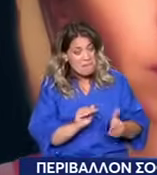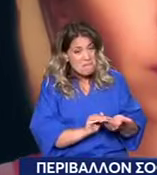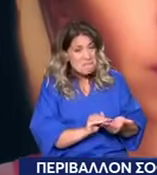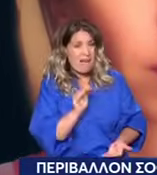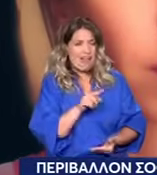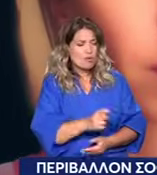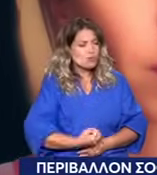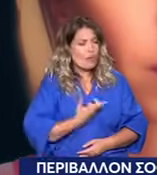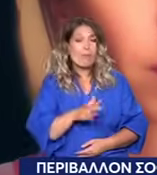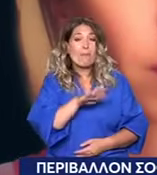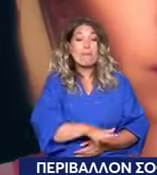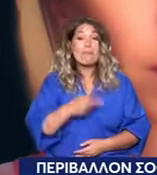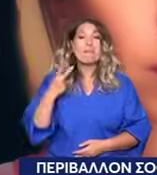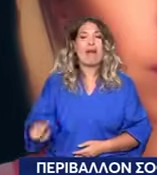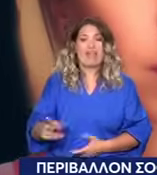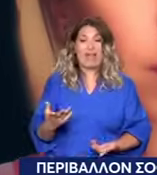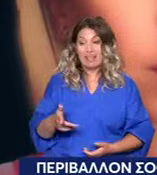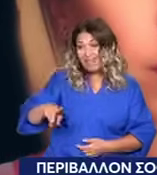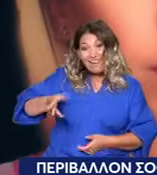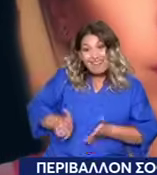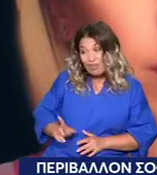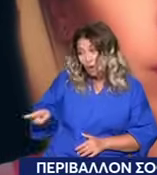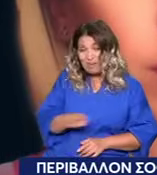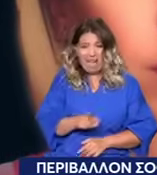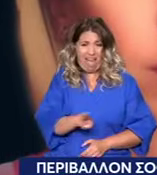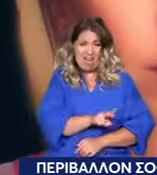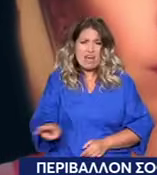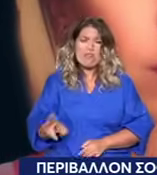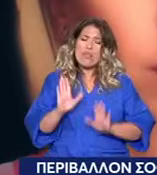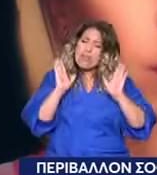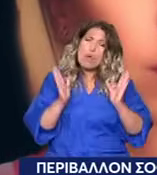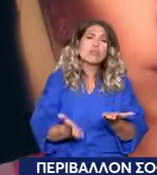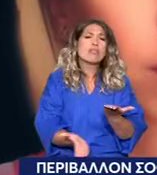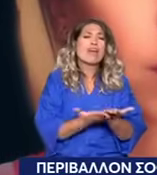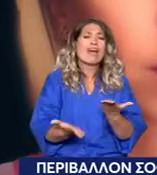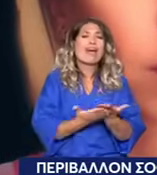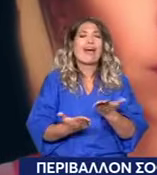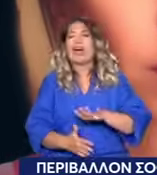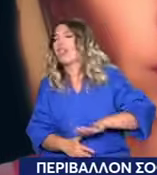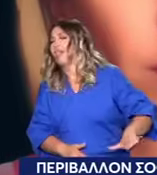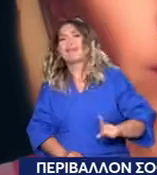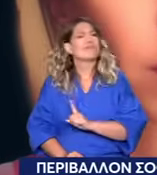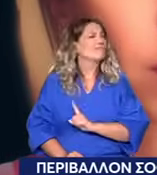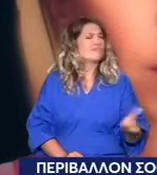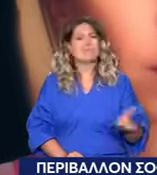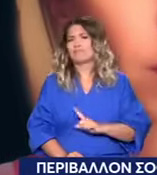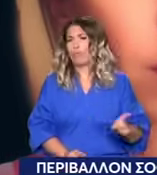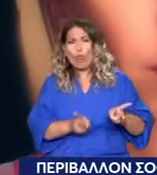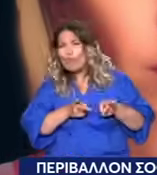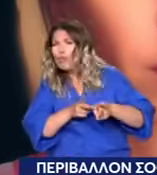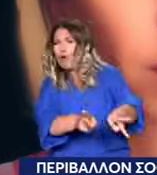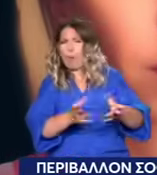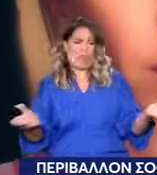σαν παιδιά της. Είναι αδέρφια του παιδιού της. Ό,τι μπορεί να κάνει για να τα βοηθήσει θα το κάνει. Δεν θα τα αφήσει στο έλεος. Το γεγονός